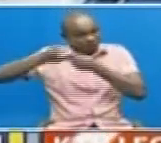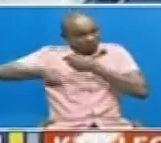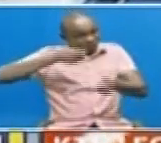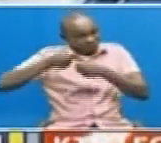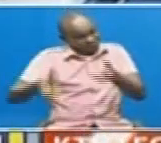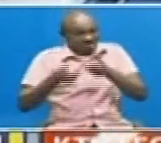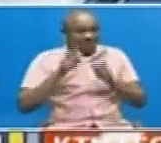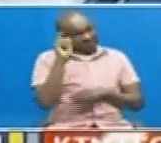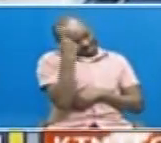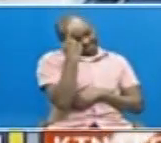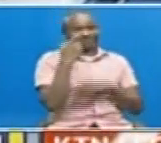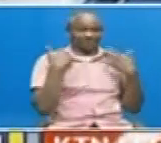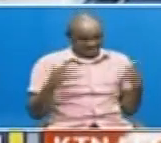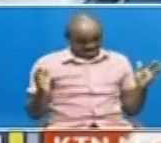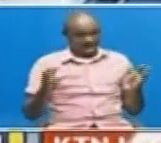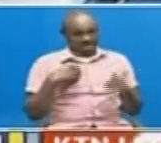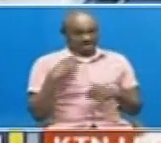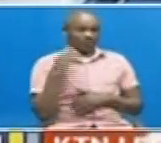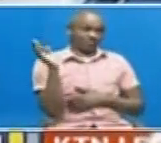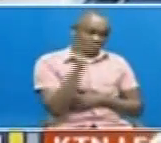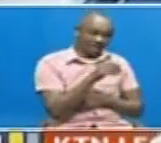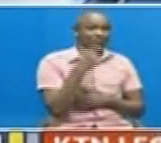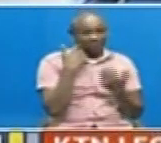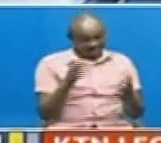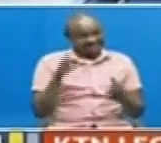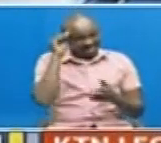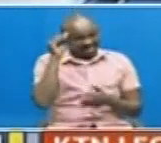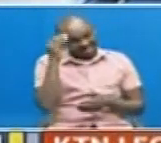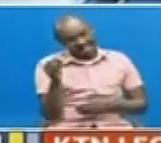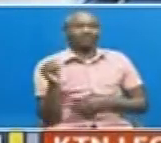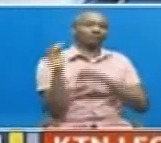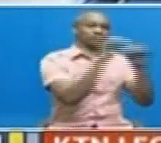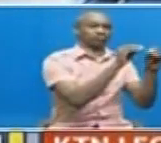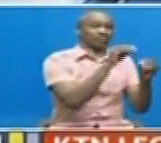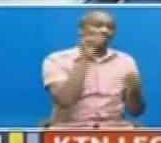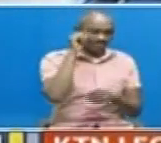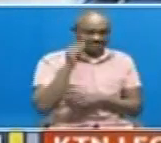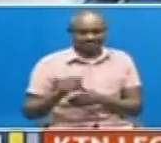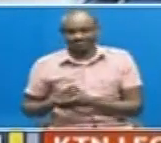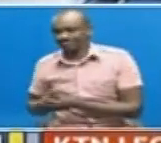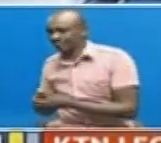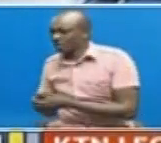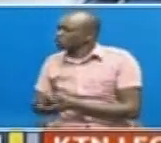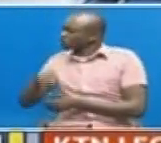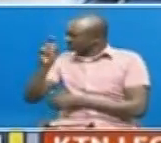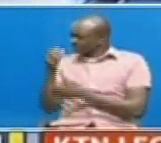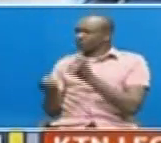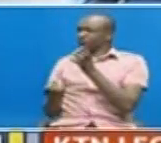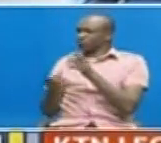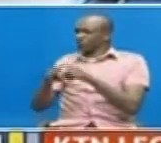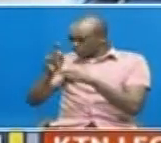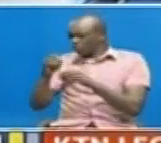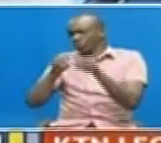yani litutambue halafu sasa kitu tutakachosomea huku ndio tutaweza kupeleka kule. Umetunga